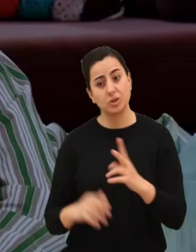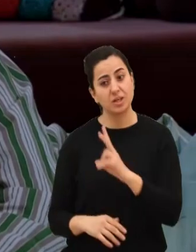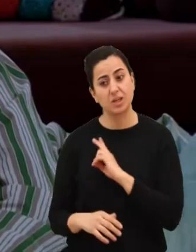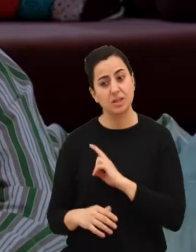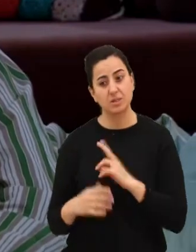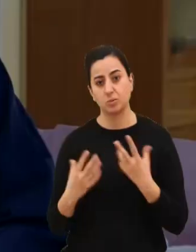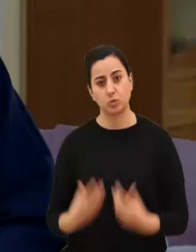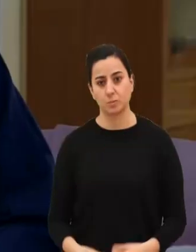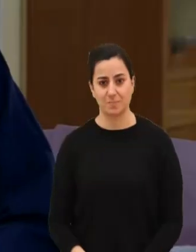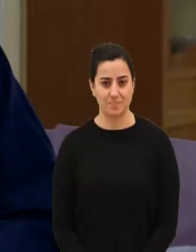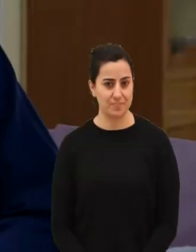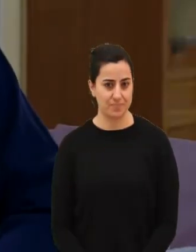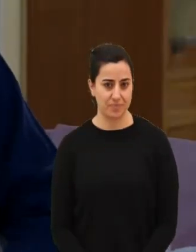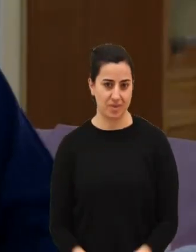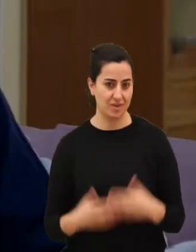bizde kaldı yani.